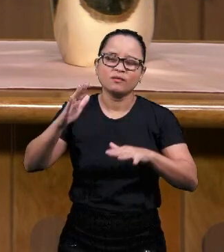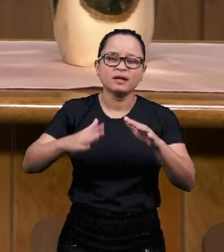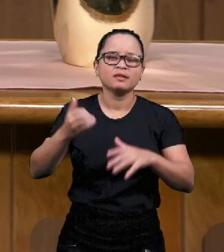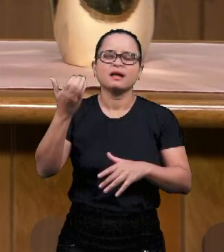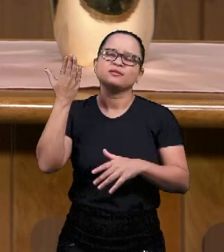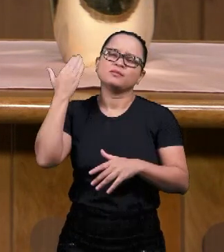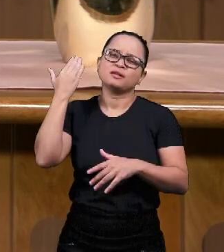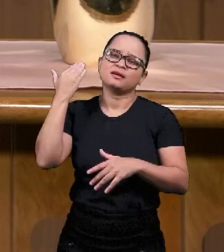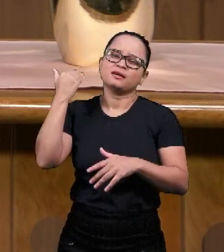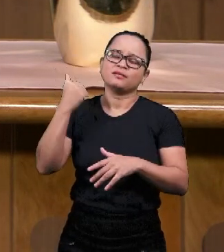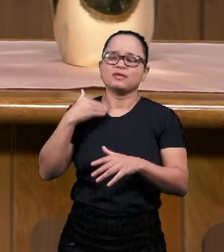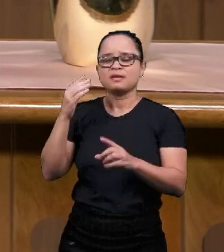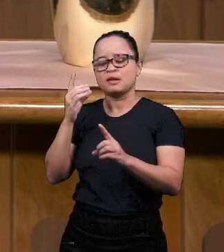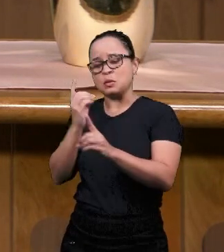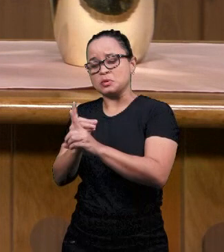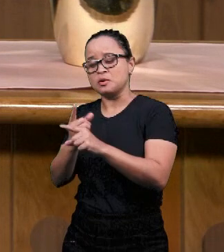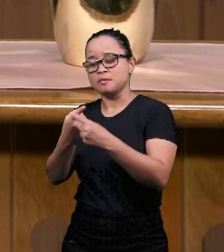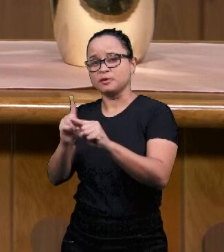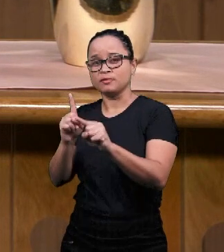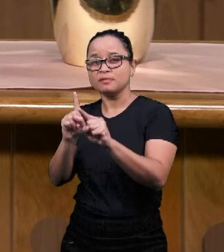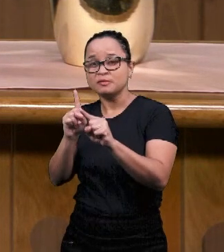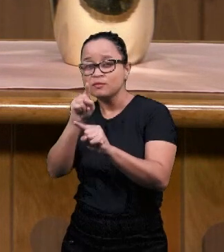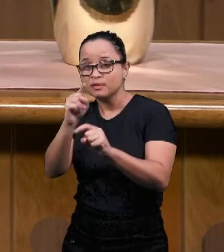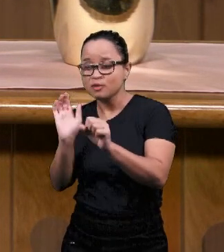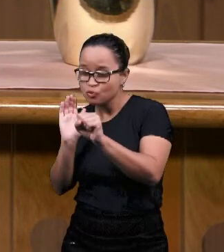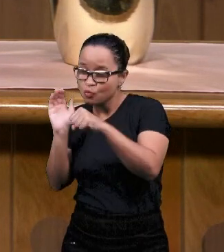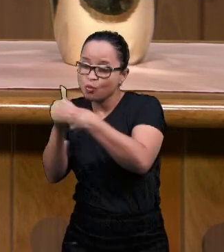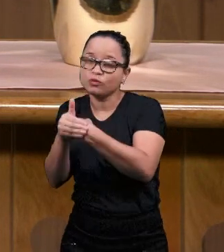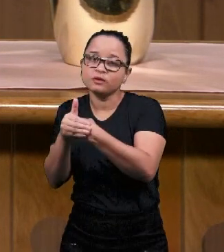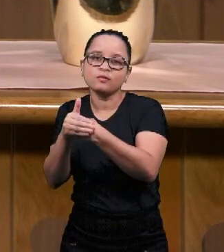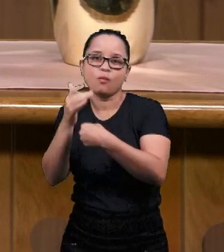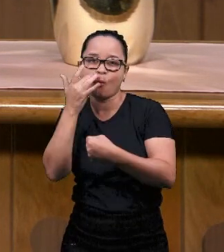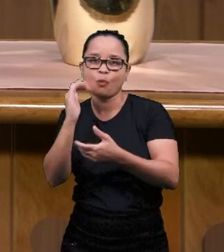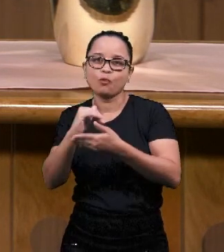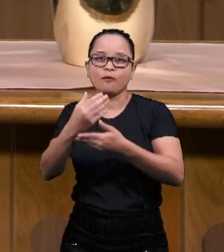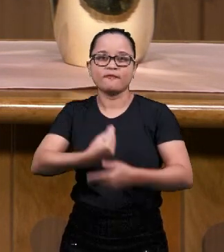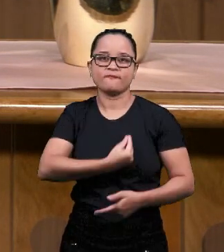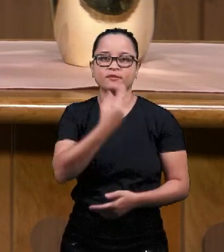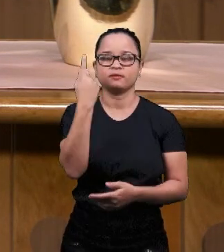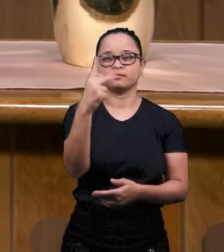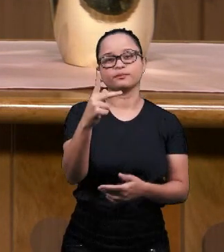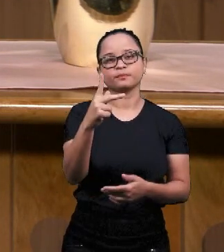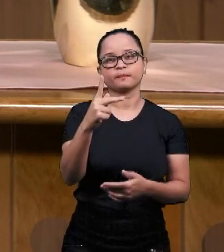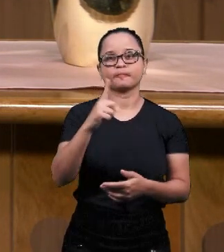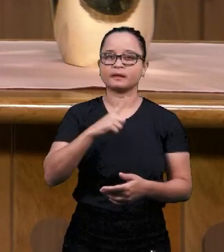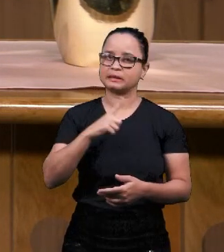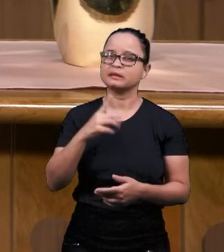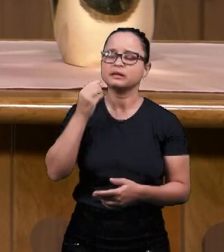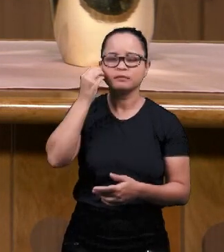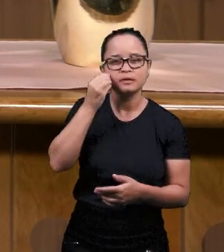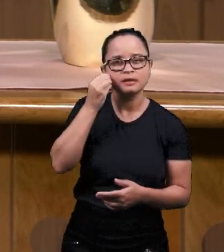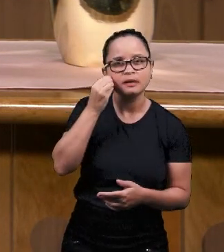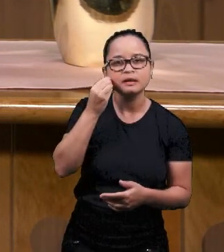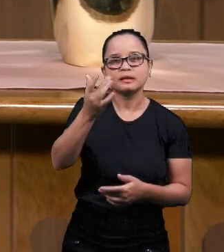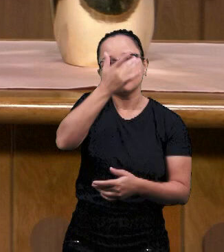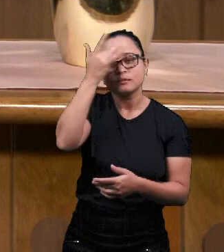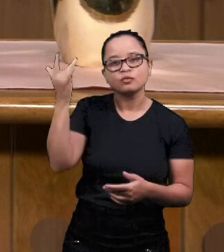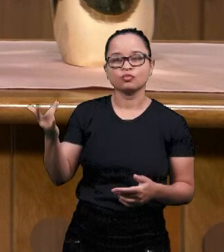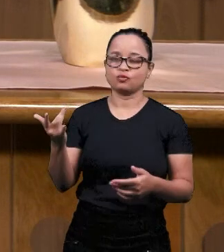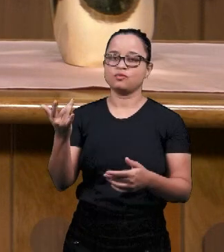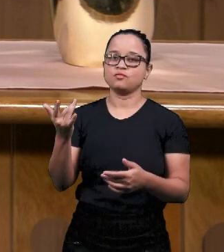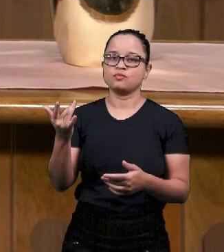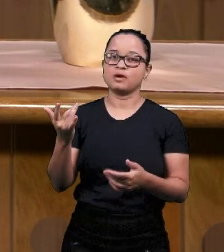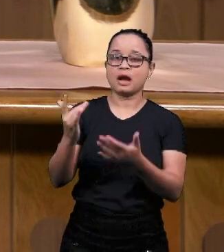однажды у тебя был доступ, но ты спрятал в своей жизни это сокровище. Существуют случаи, когда